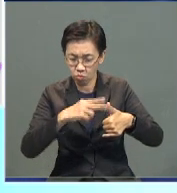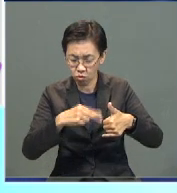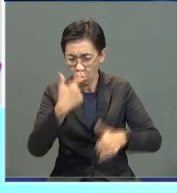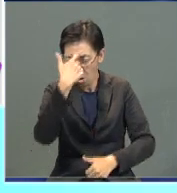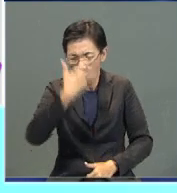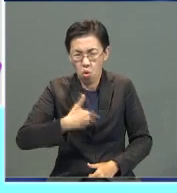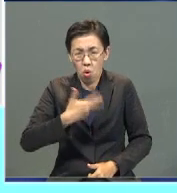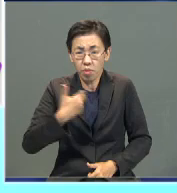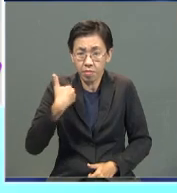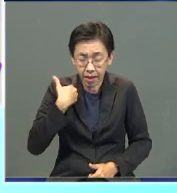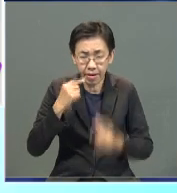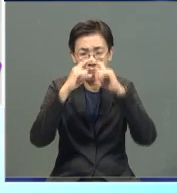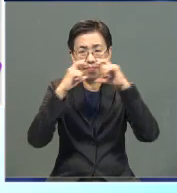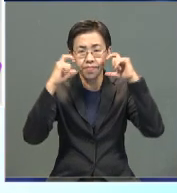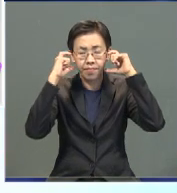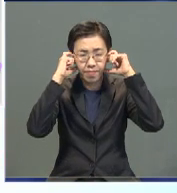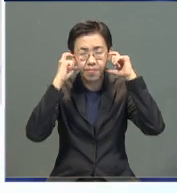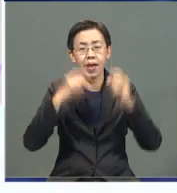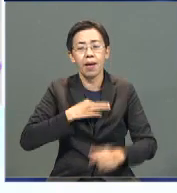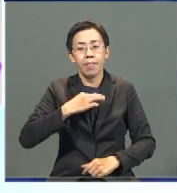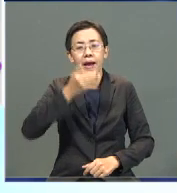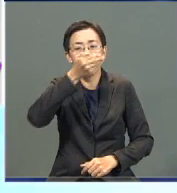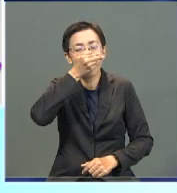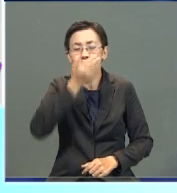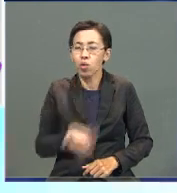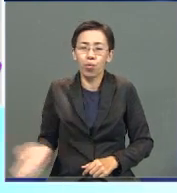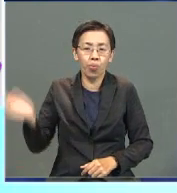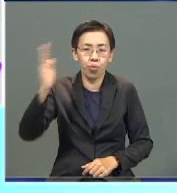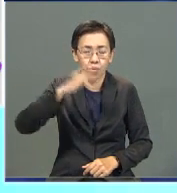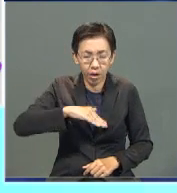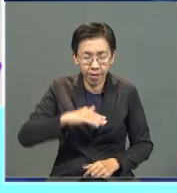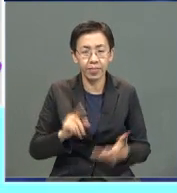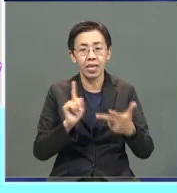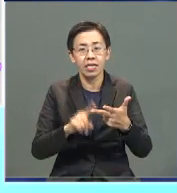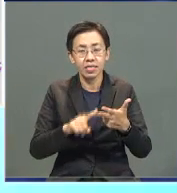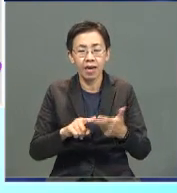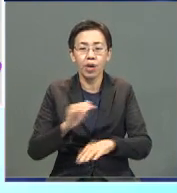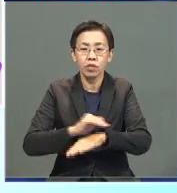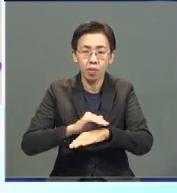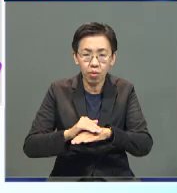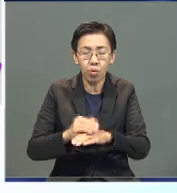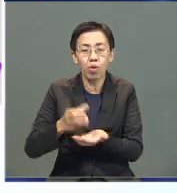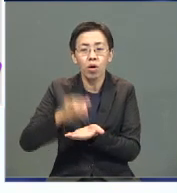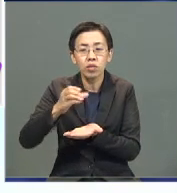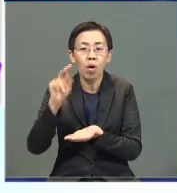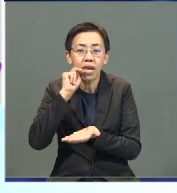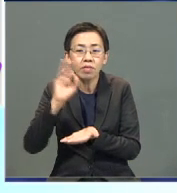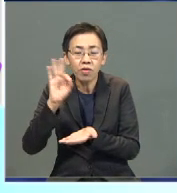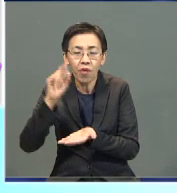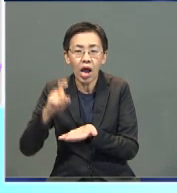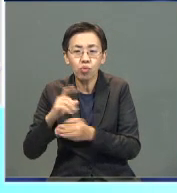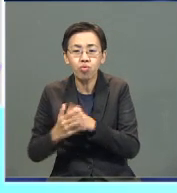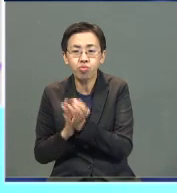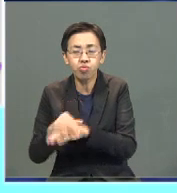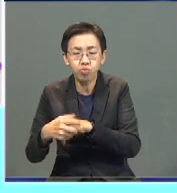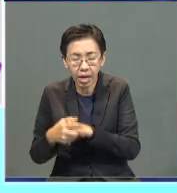าสถานศึกษาสวมใส่หน้ากากอนามัยหรือหน้ากากผ้าตลอดเวลาจัดจุดล้างมือด้วยสบู่และแอลกอฮอล์ให้เพียงพอการจั